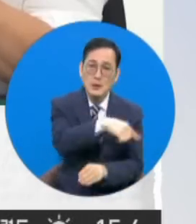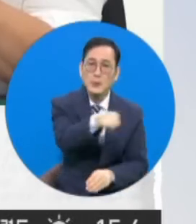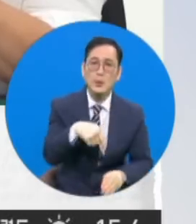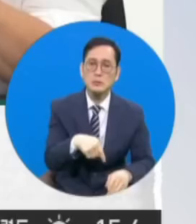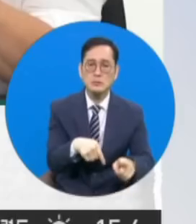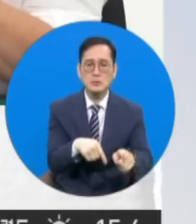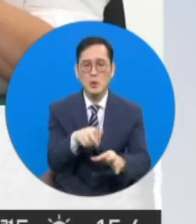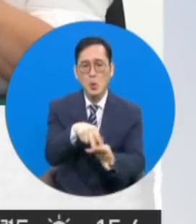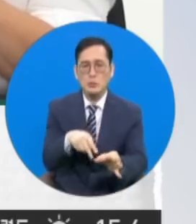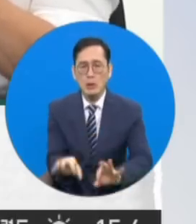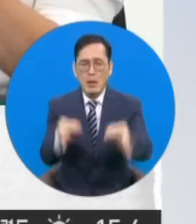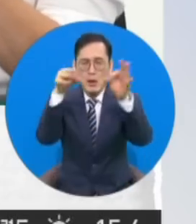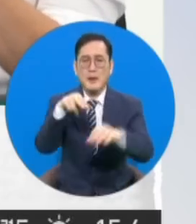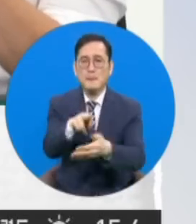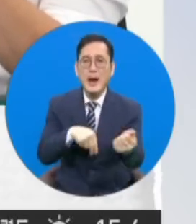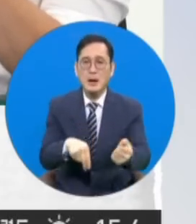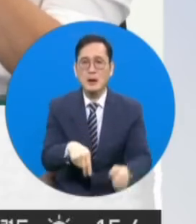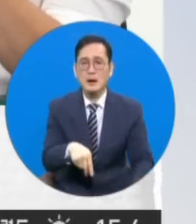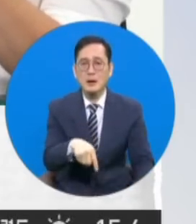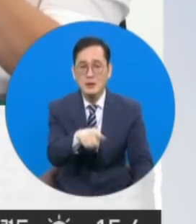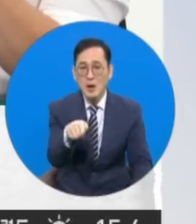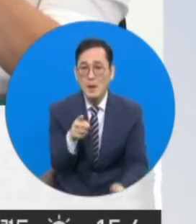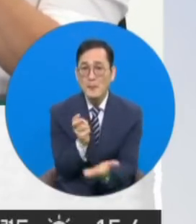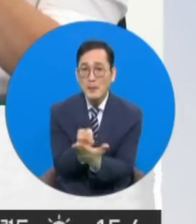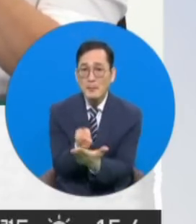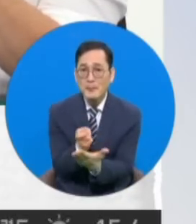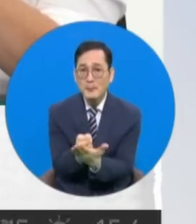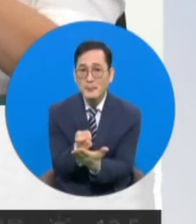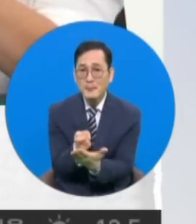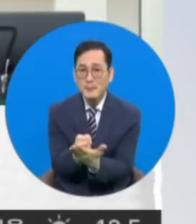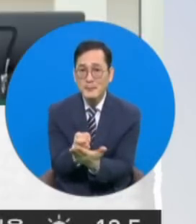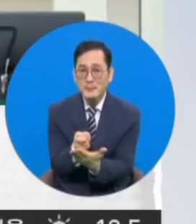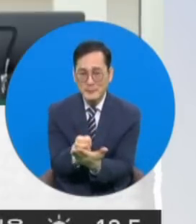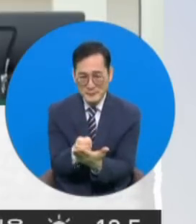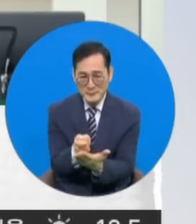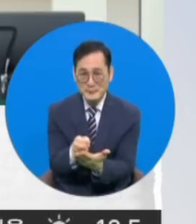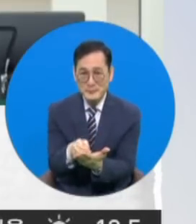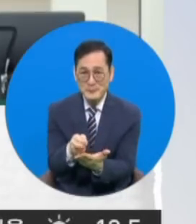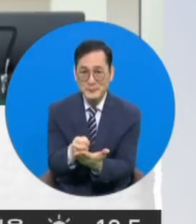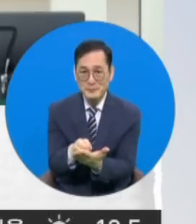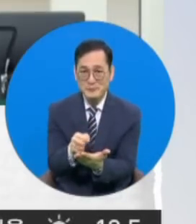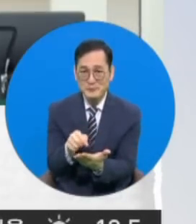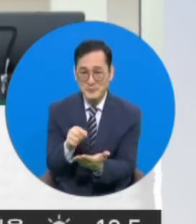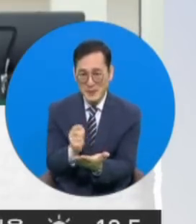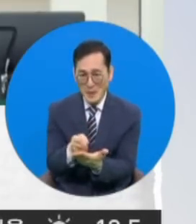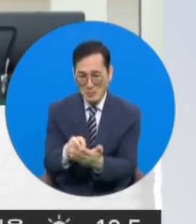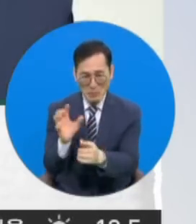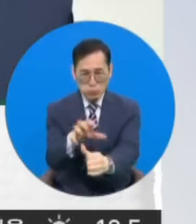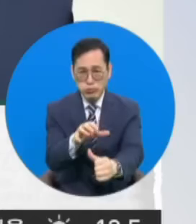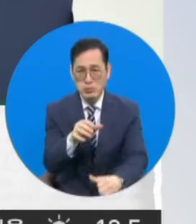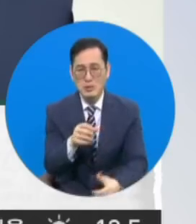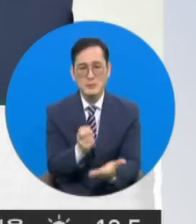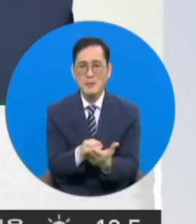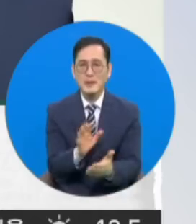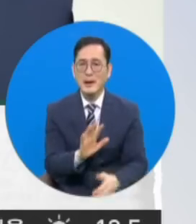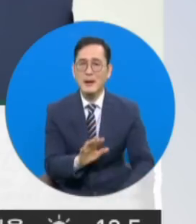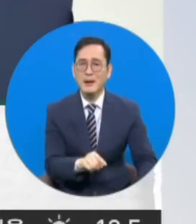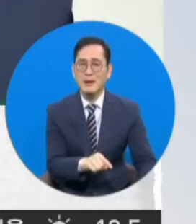지금 존재하지 않는 그래서 좀 공백 상태인 가상자산에 투자를 해가지고 60억을 번다고요 이게